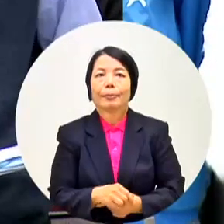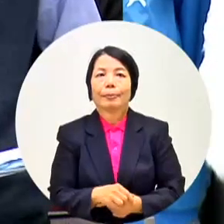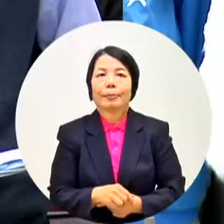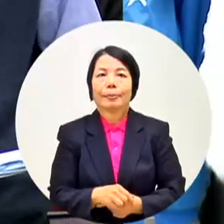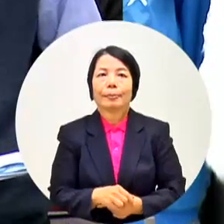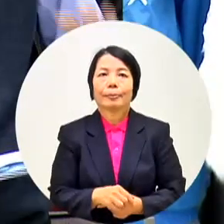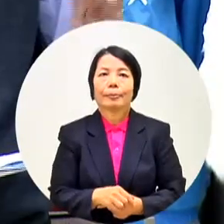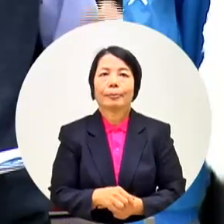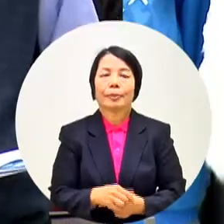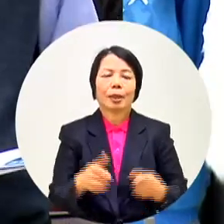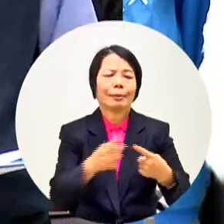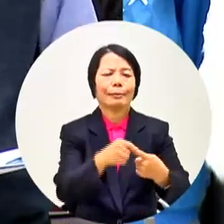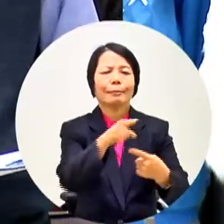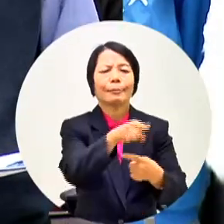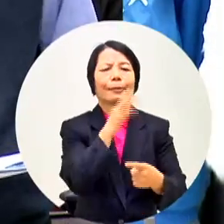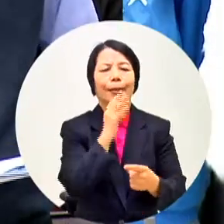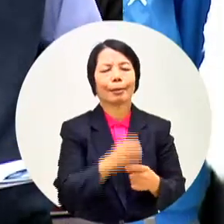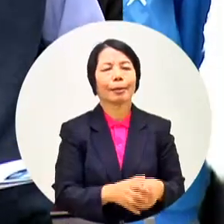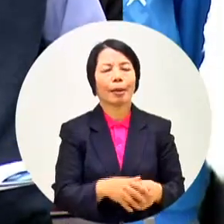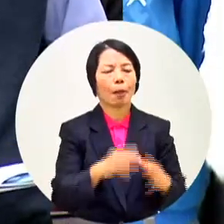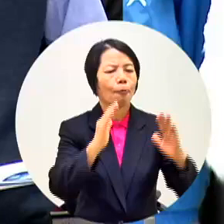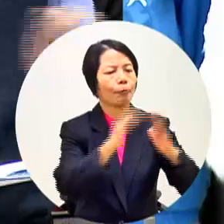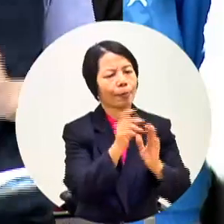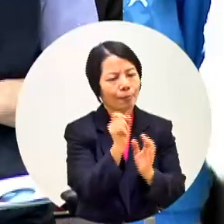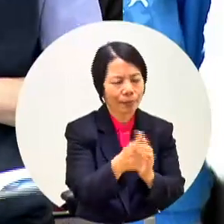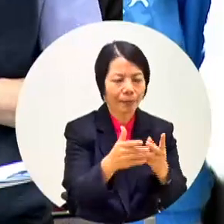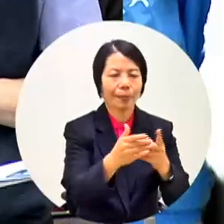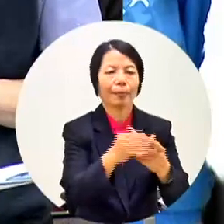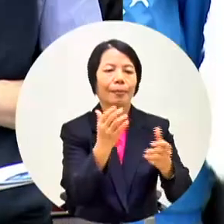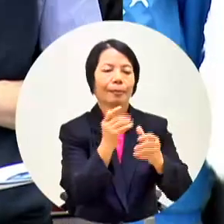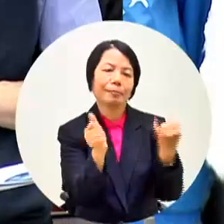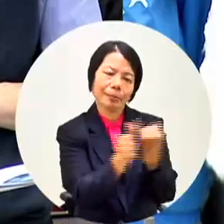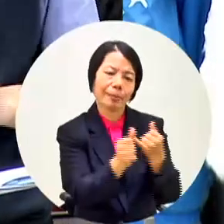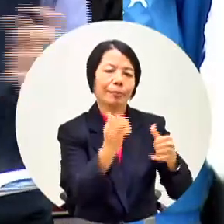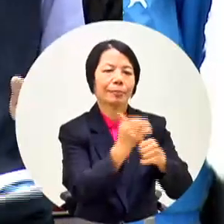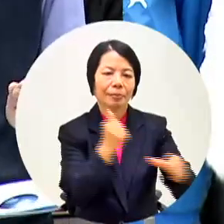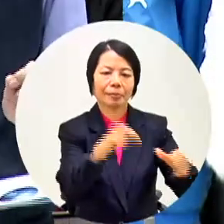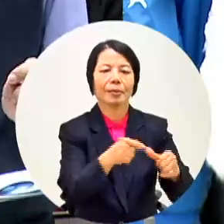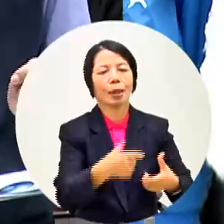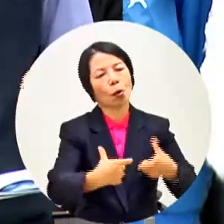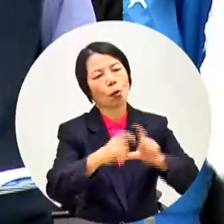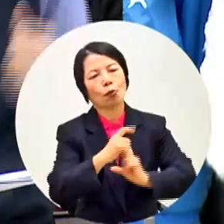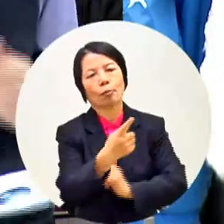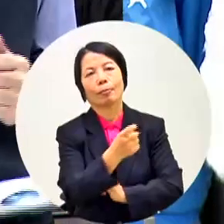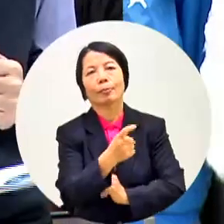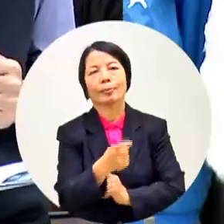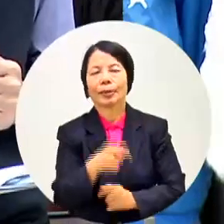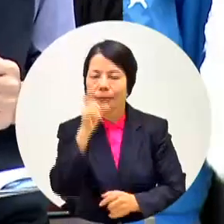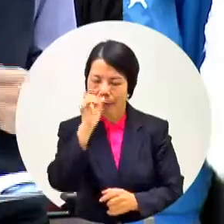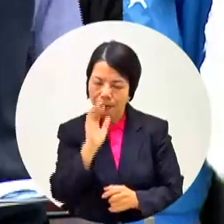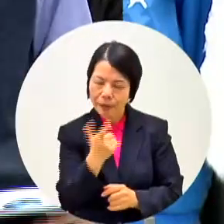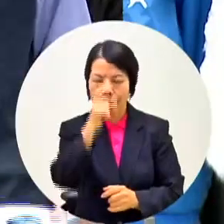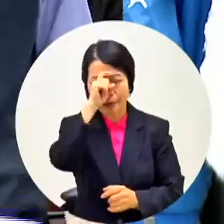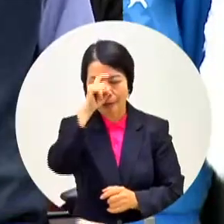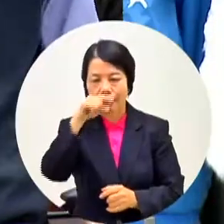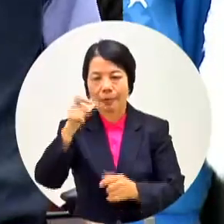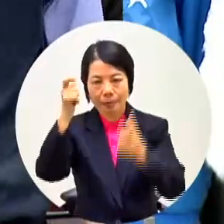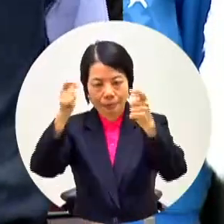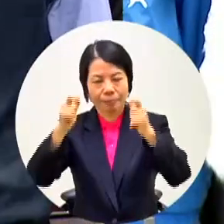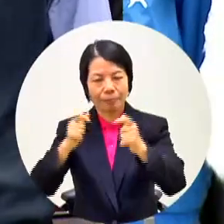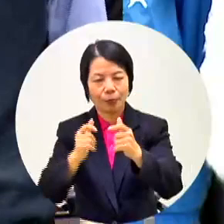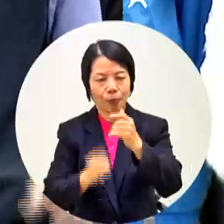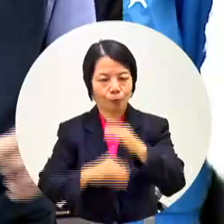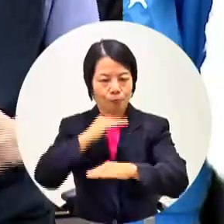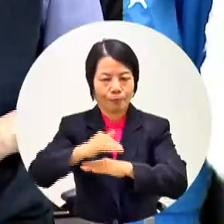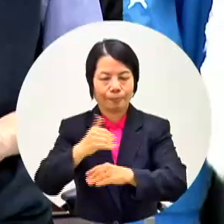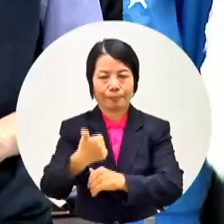娶妻生子了，一直不爱等来，但是他一直希望高雄会更好。第二种很想回来，所以我们高雄